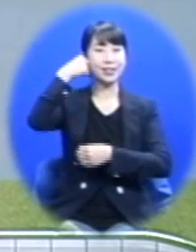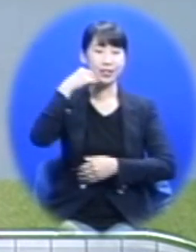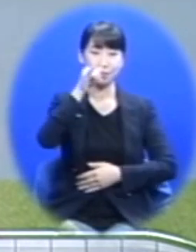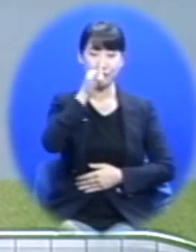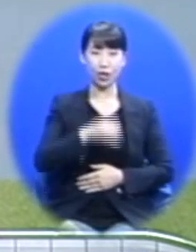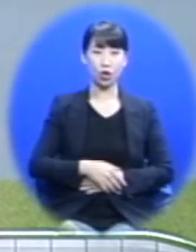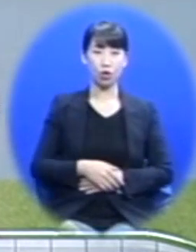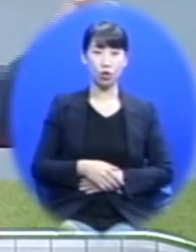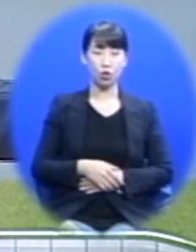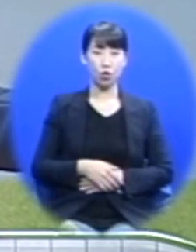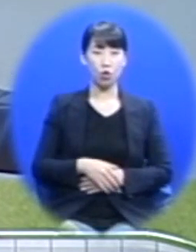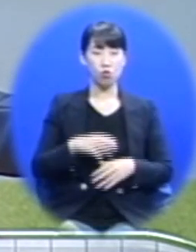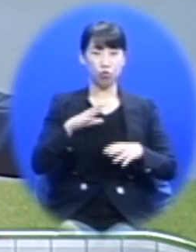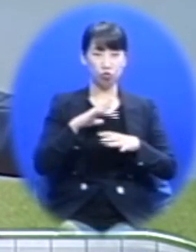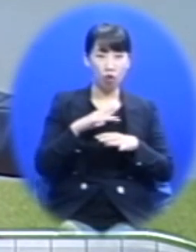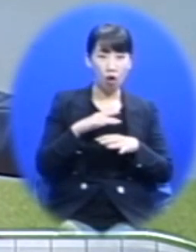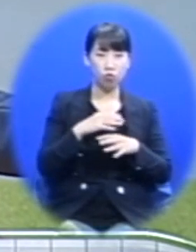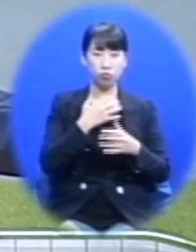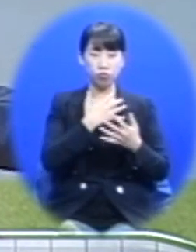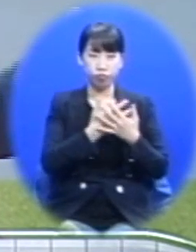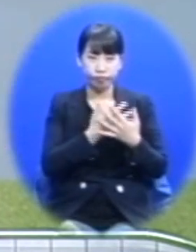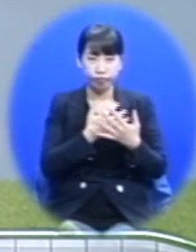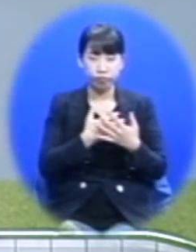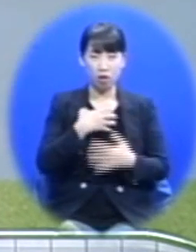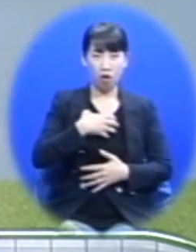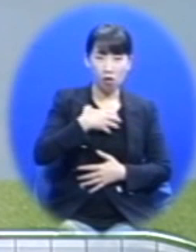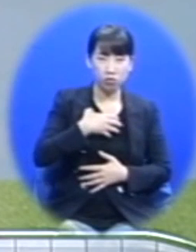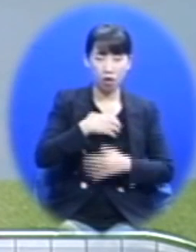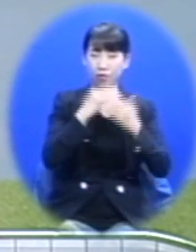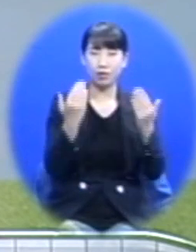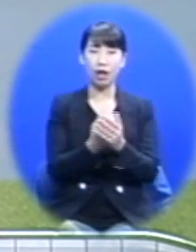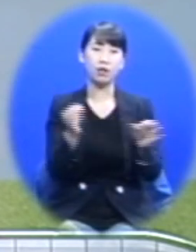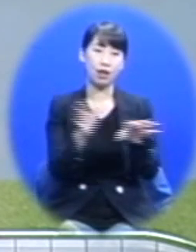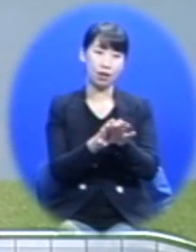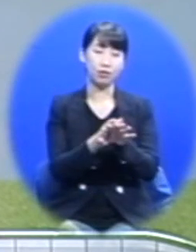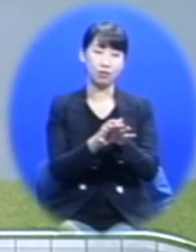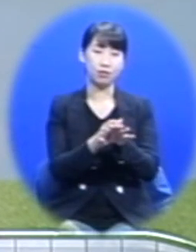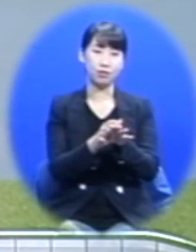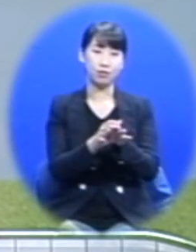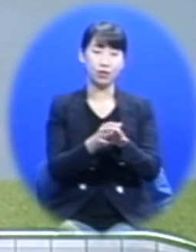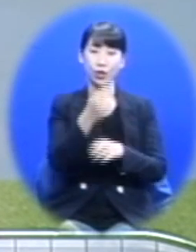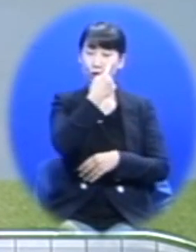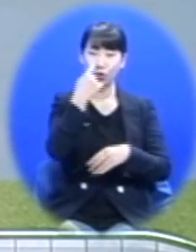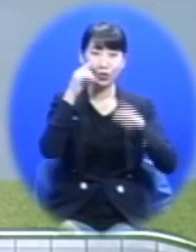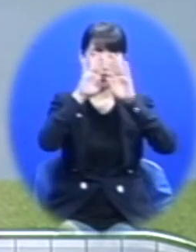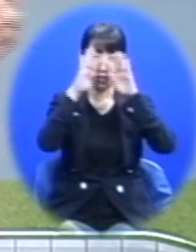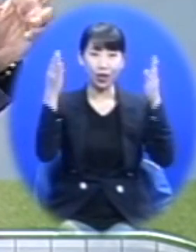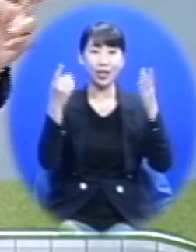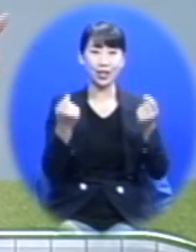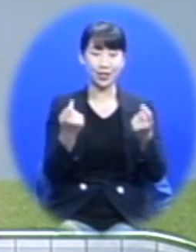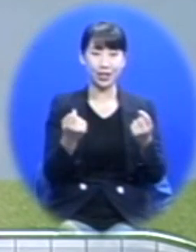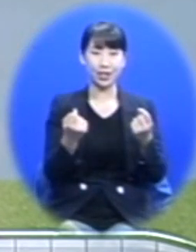원망, 불평, 두려움 다 떠납니다. 하나님의 나라가 정말 믿어져요. 눈이 열립니다. 그러면